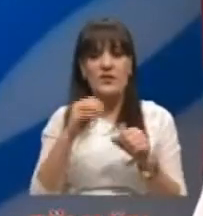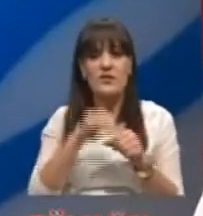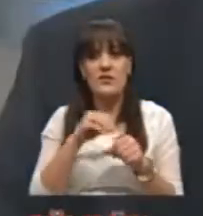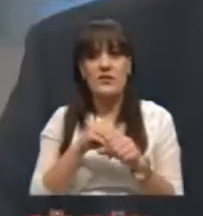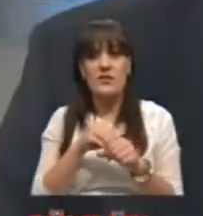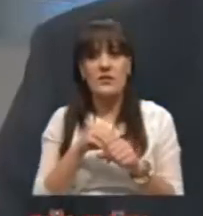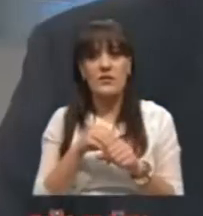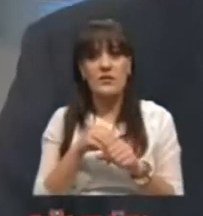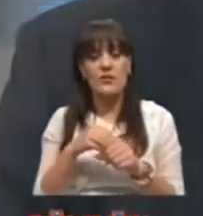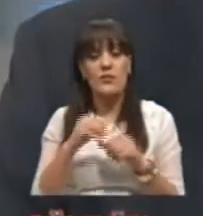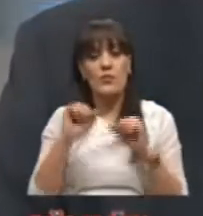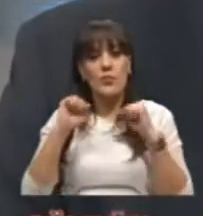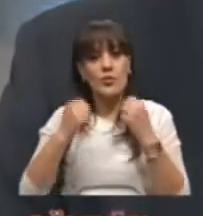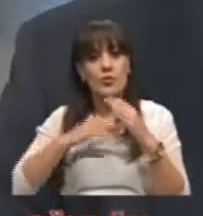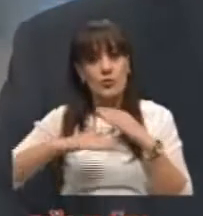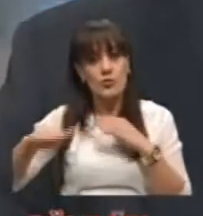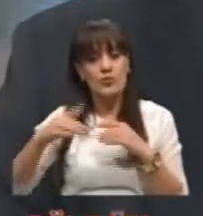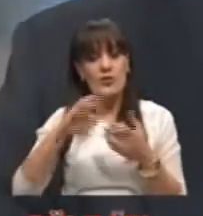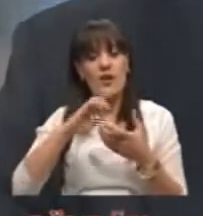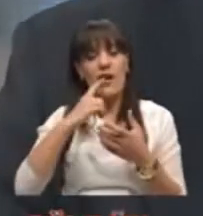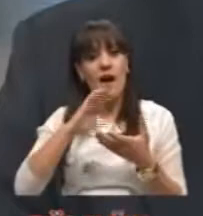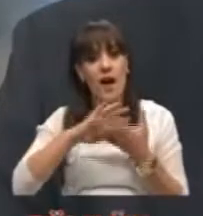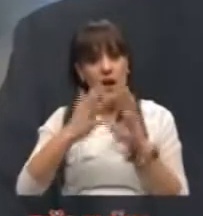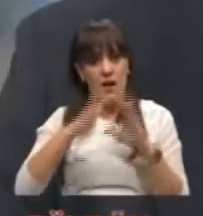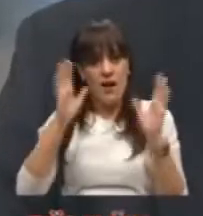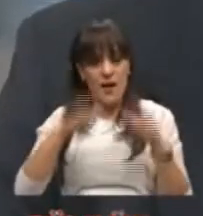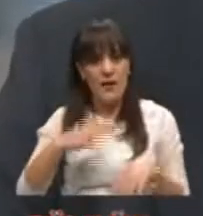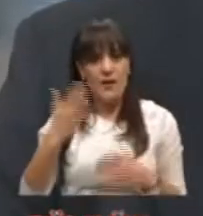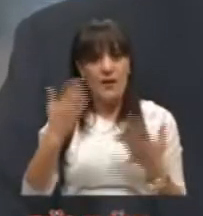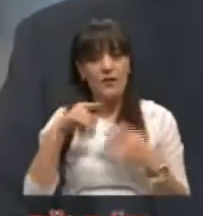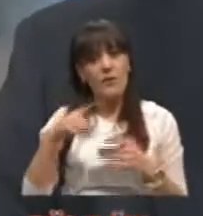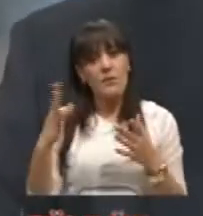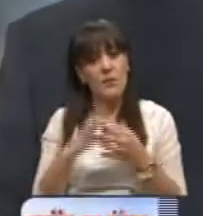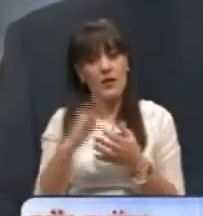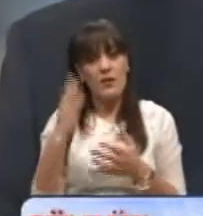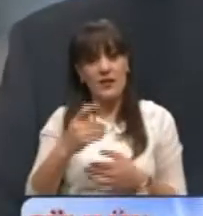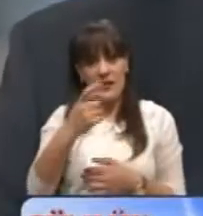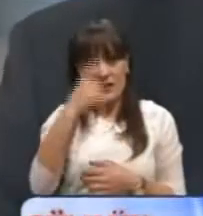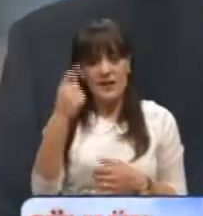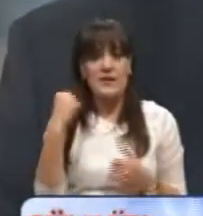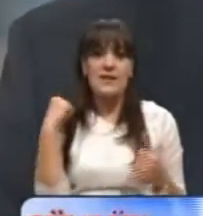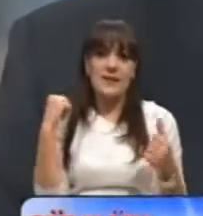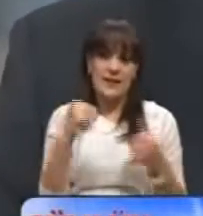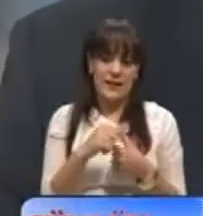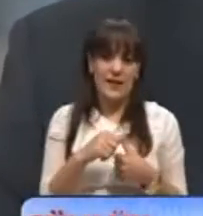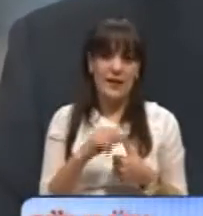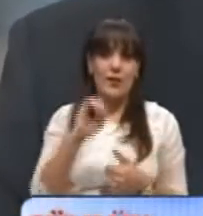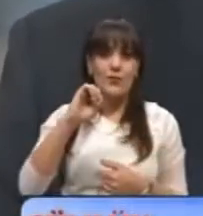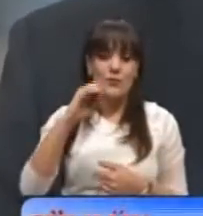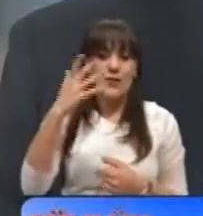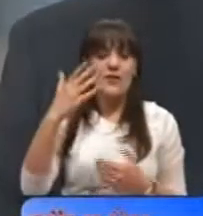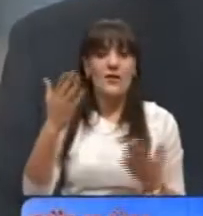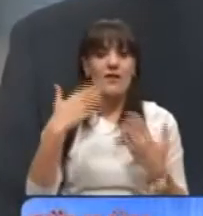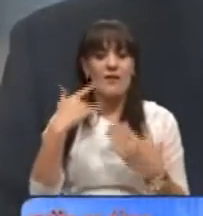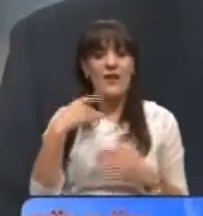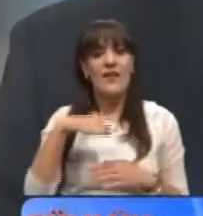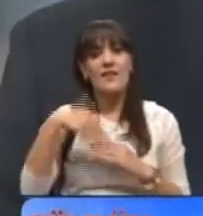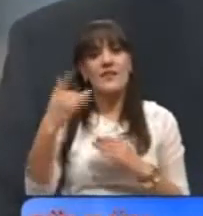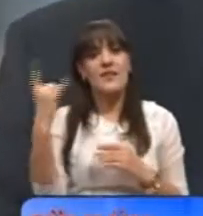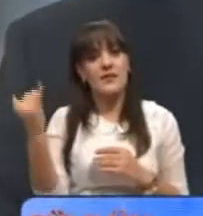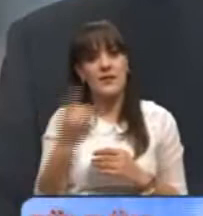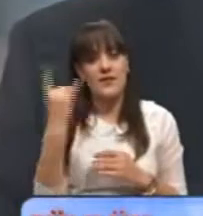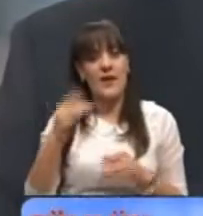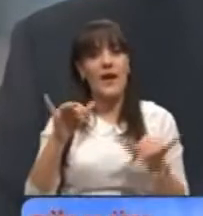yine buzlu, karlı havalarda ona bağlı olarak yazında yine güneşli havalarda dışarıda